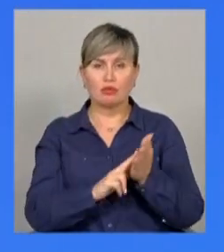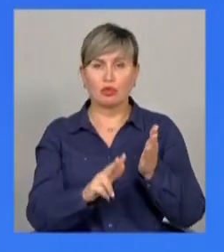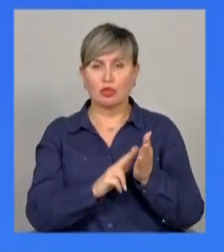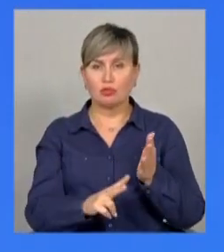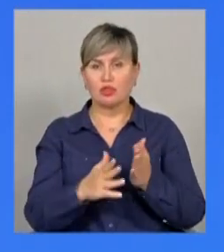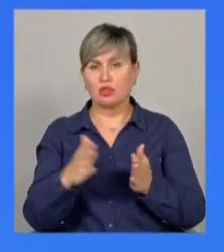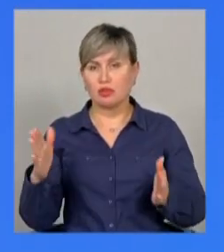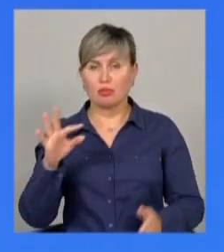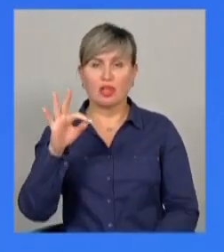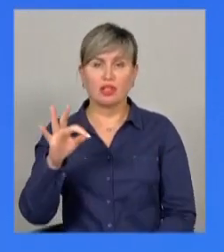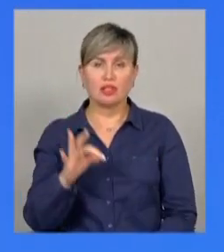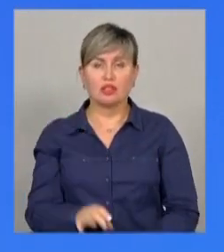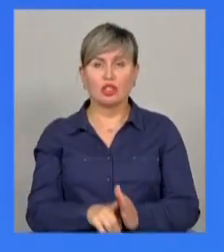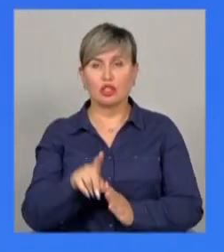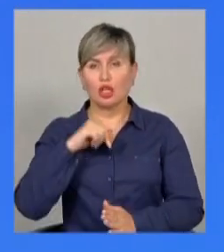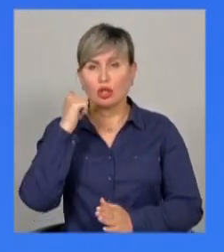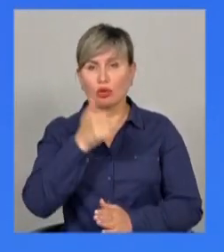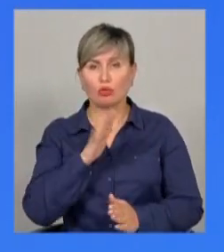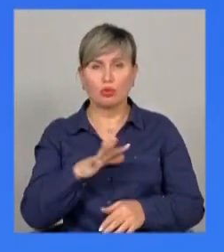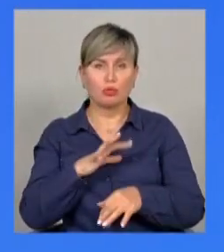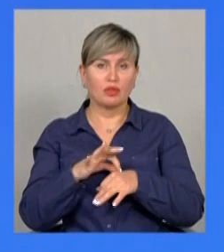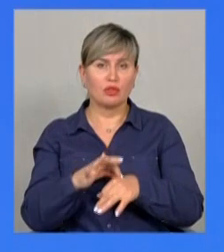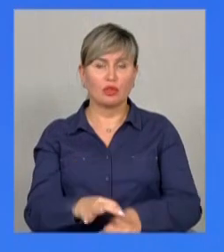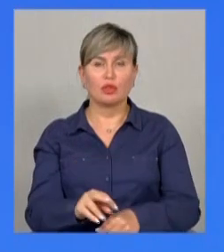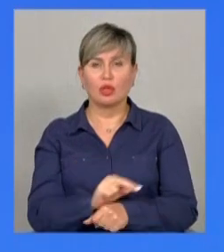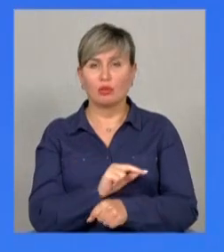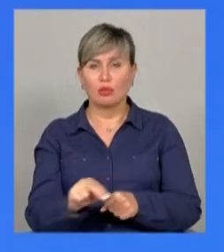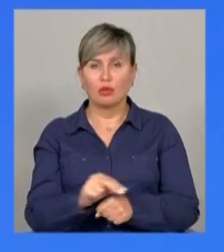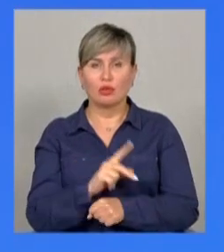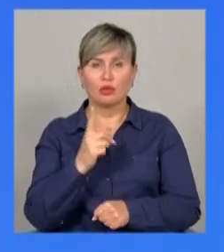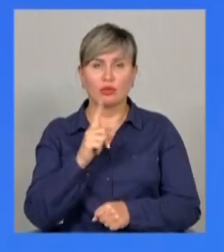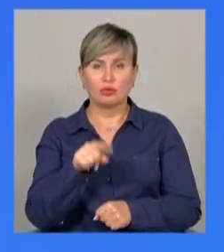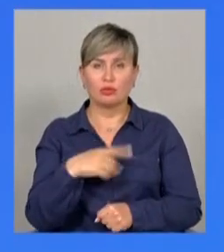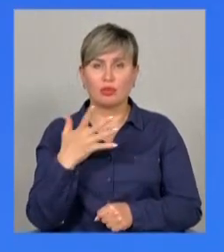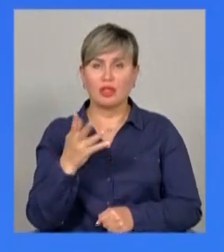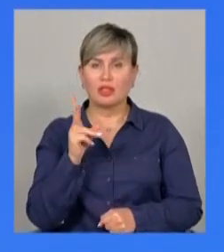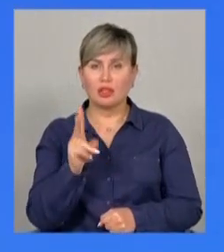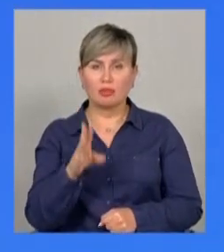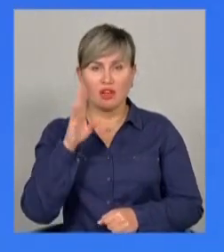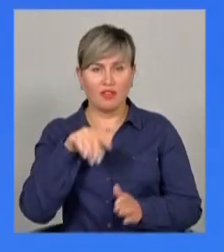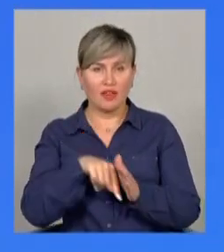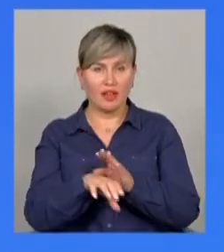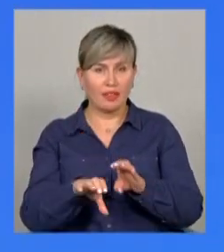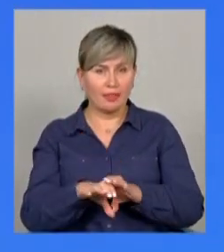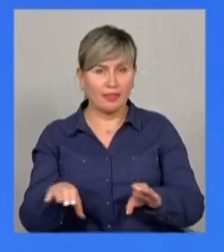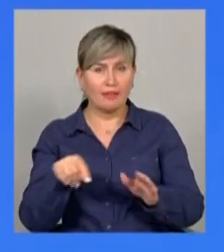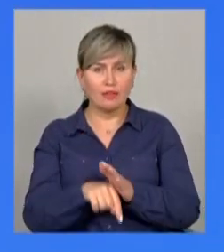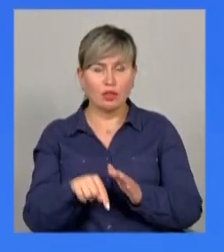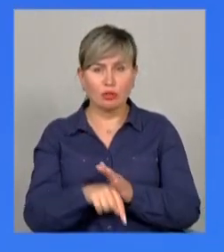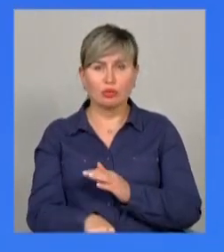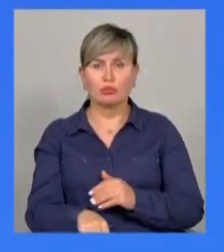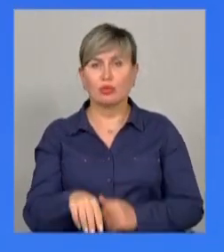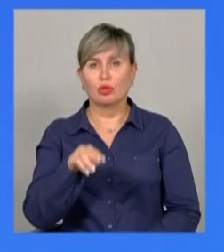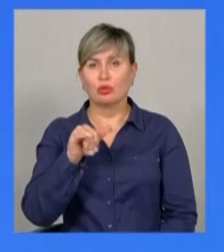лишним. С начала года будет был проведен ремонт 1,5 километра водопроводной сетей по внутридворовых территориях по улицам